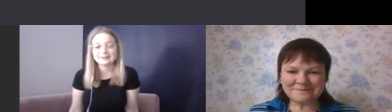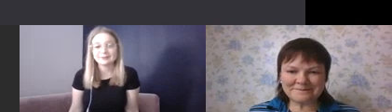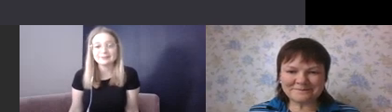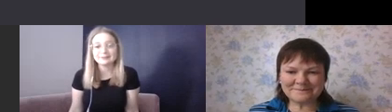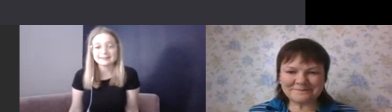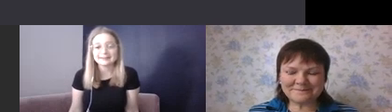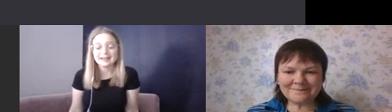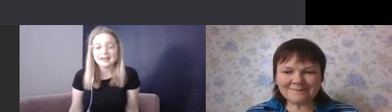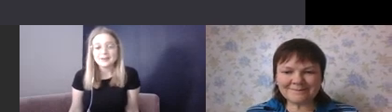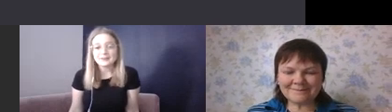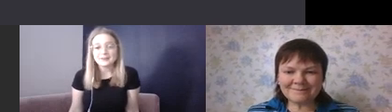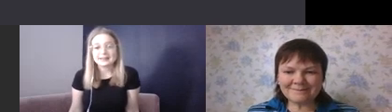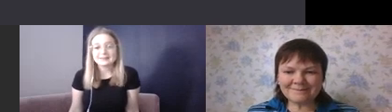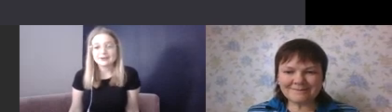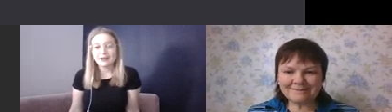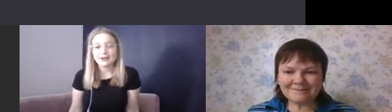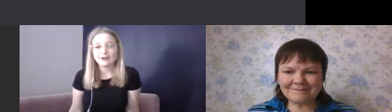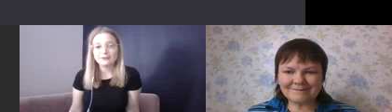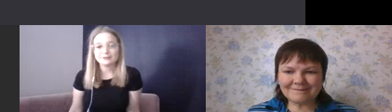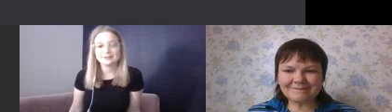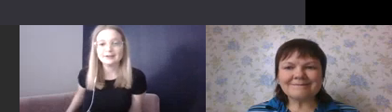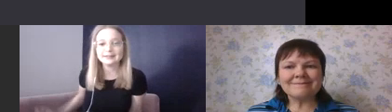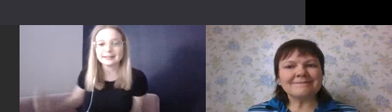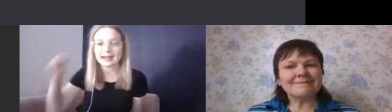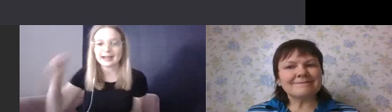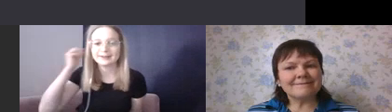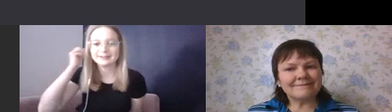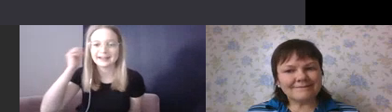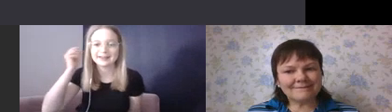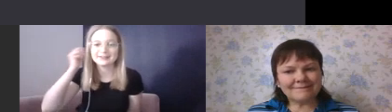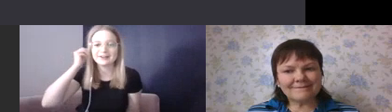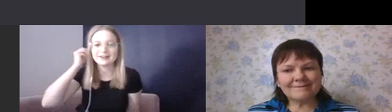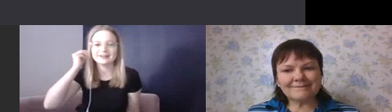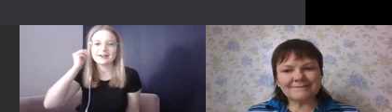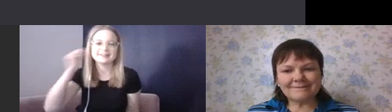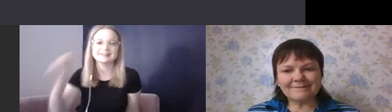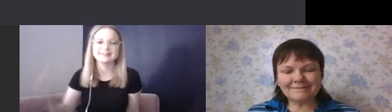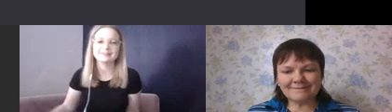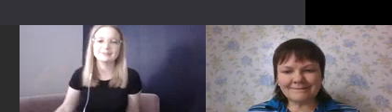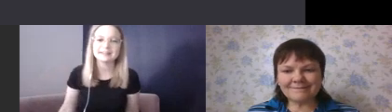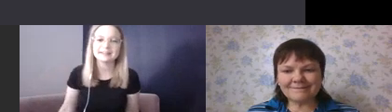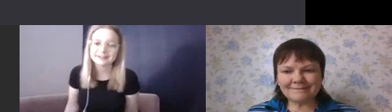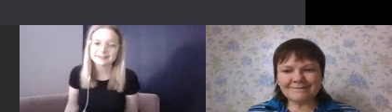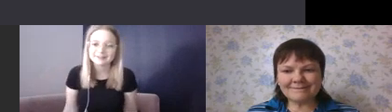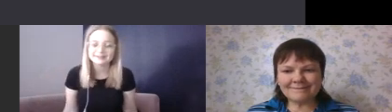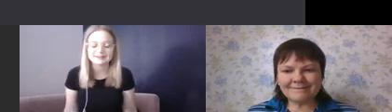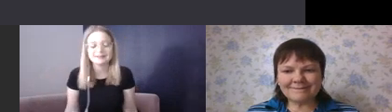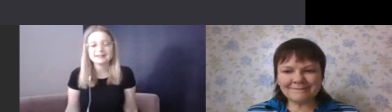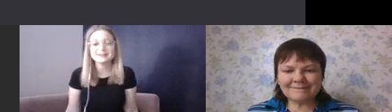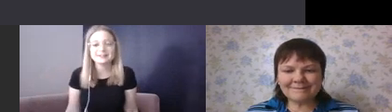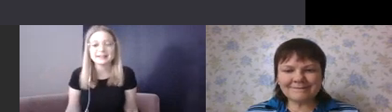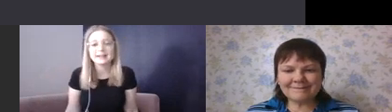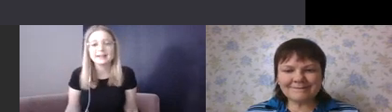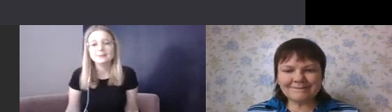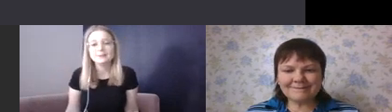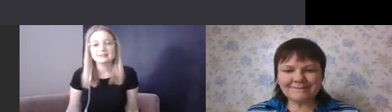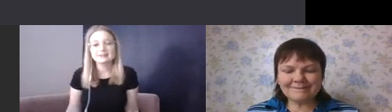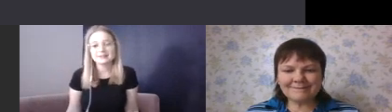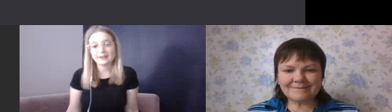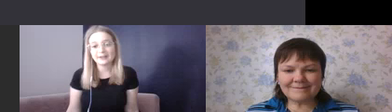pange julgelt oma mõtteid, et see ei ole ainus ja õige nii-öelda lahendus, et siin nagu õigeid valikuid me ei